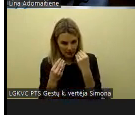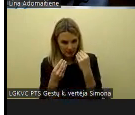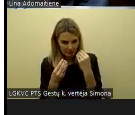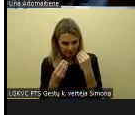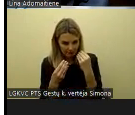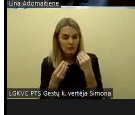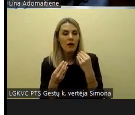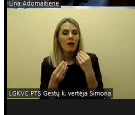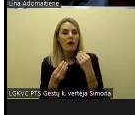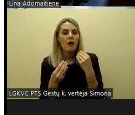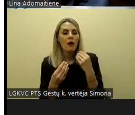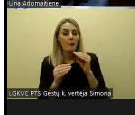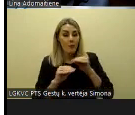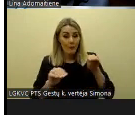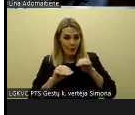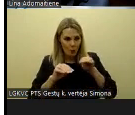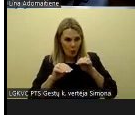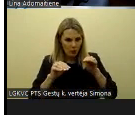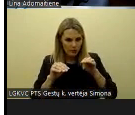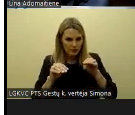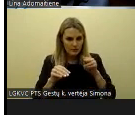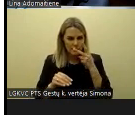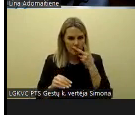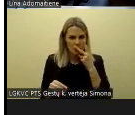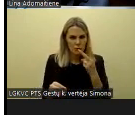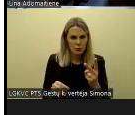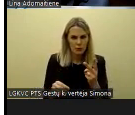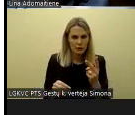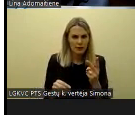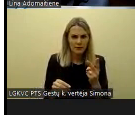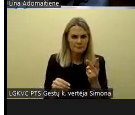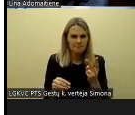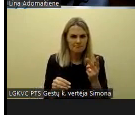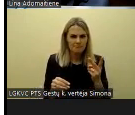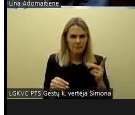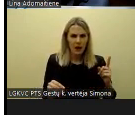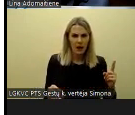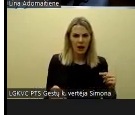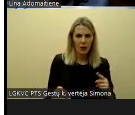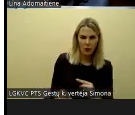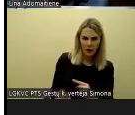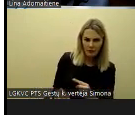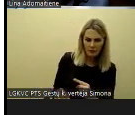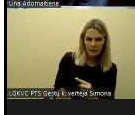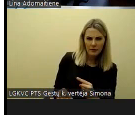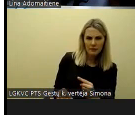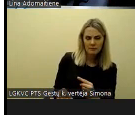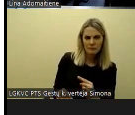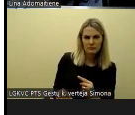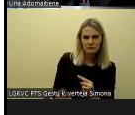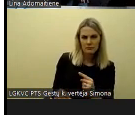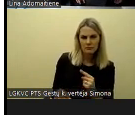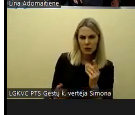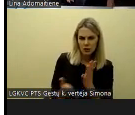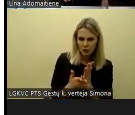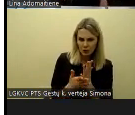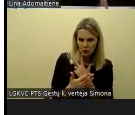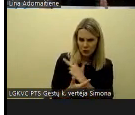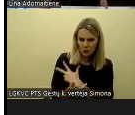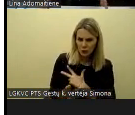kad tai yra tik dubliavimas, kad geografija yra